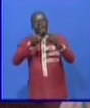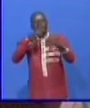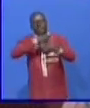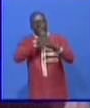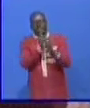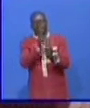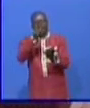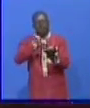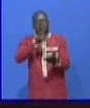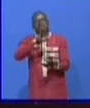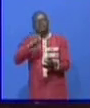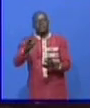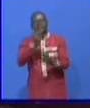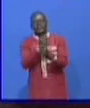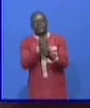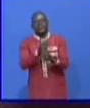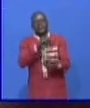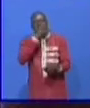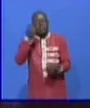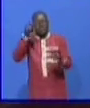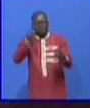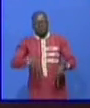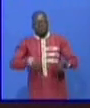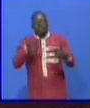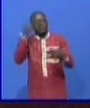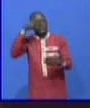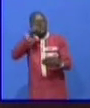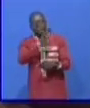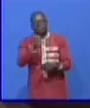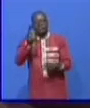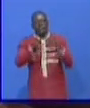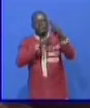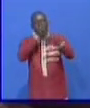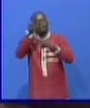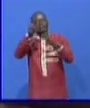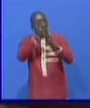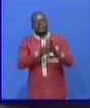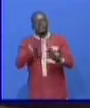et œuvre pour l'amélioration des conditions de vie des populations rurales, notamment celle des femmes et